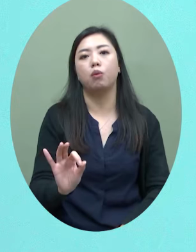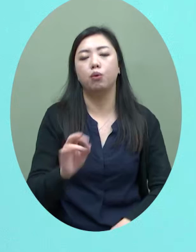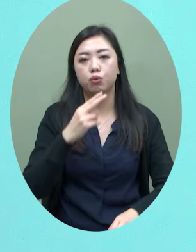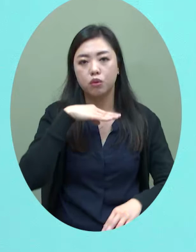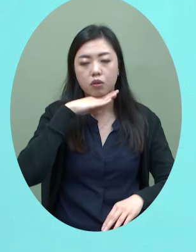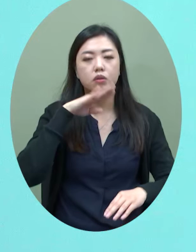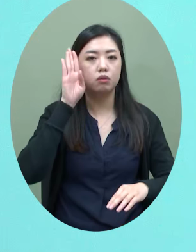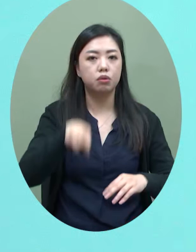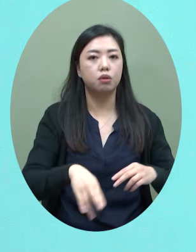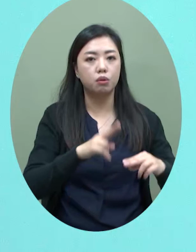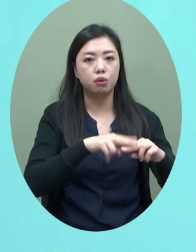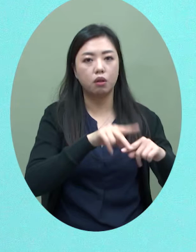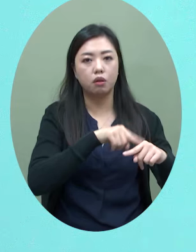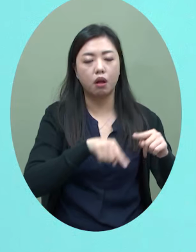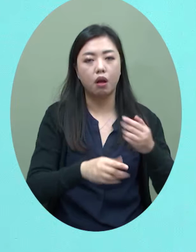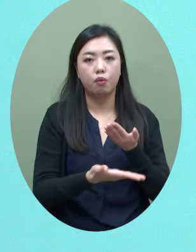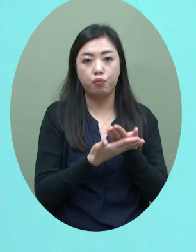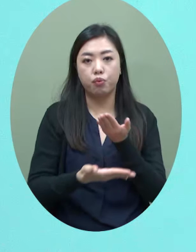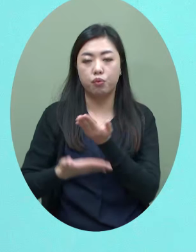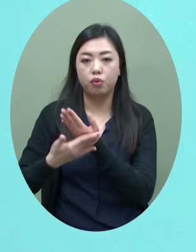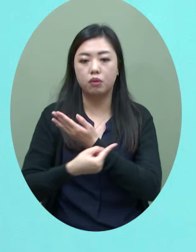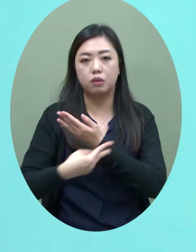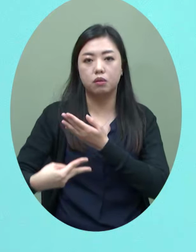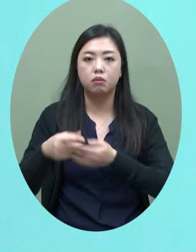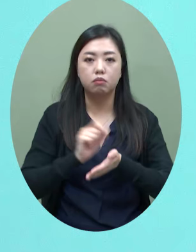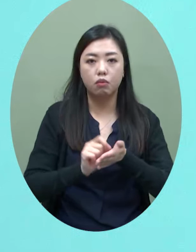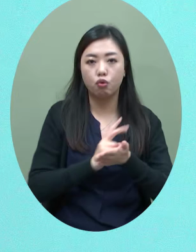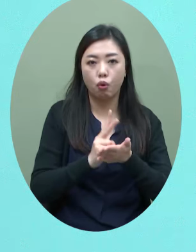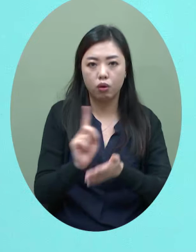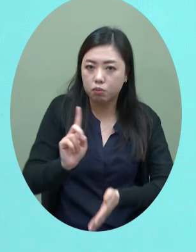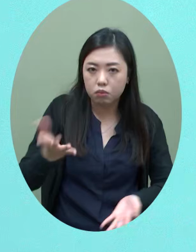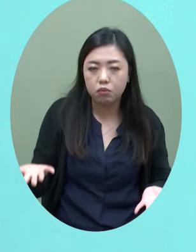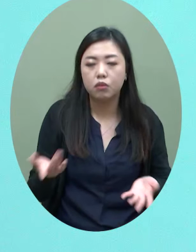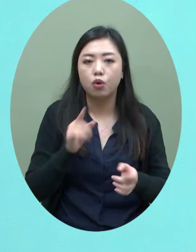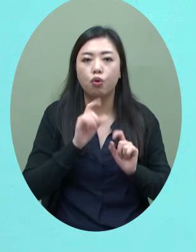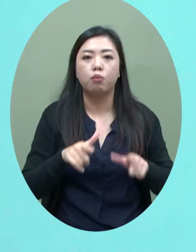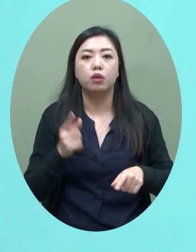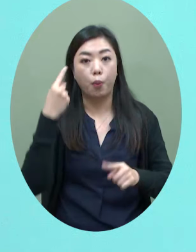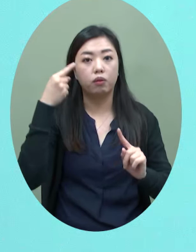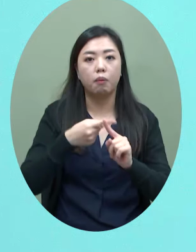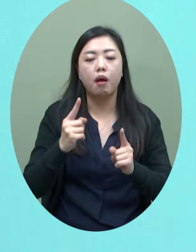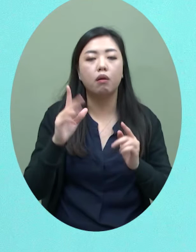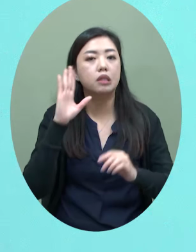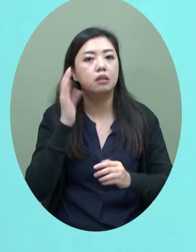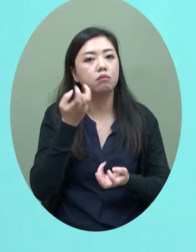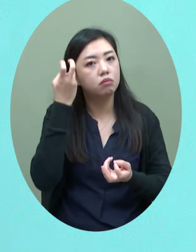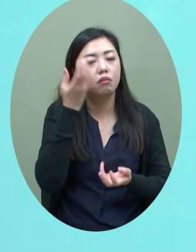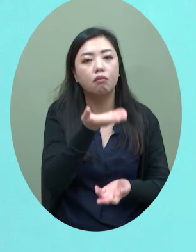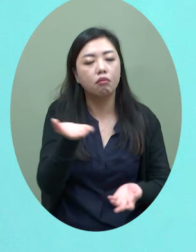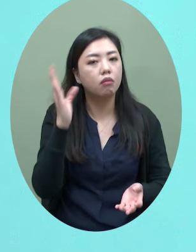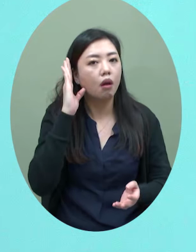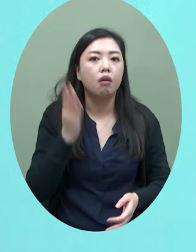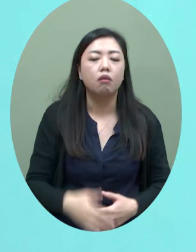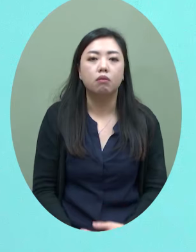人大常委會修訂附件一、附件二的時候會是怎樣寫，因為目的是聽意見。所